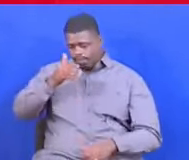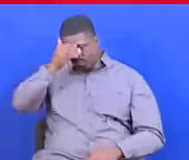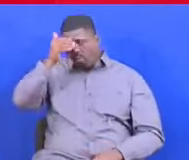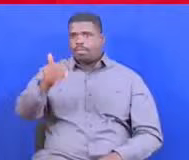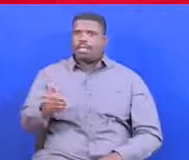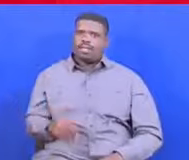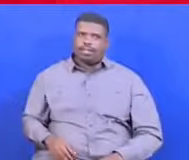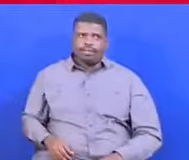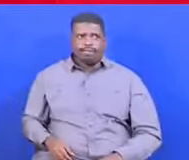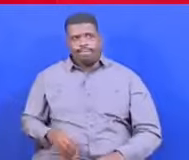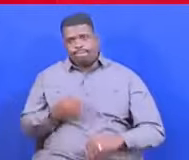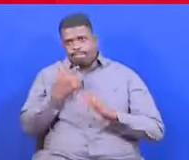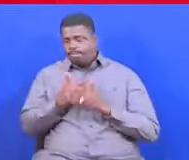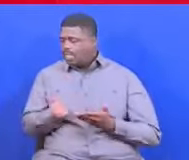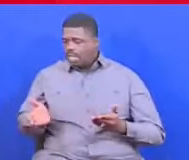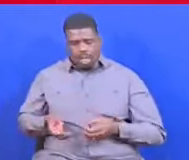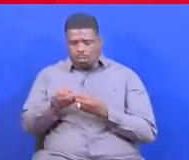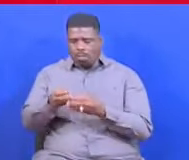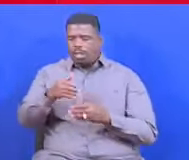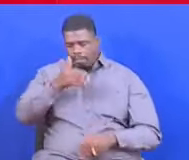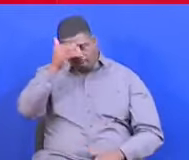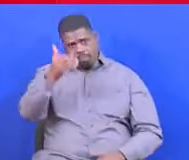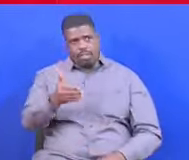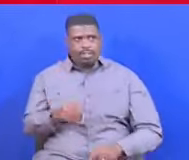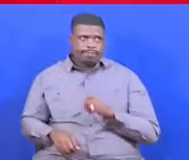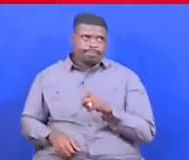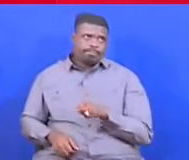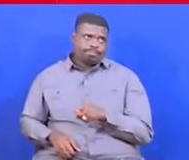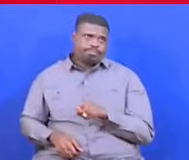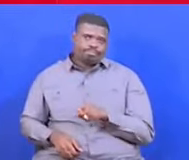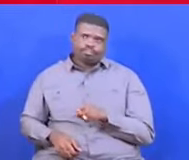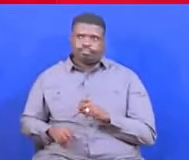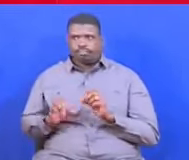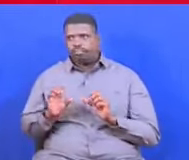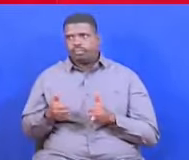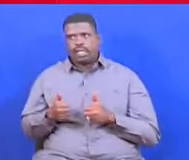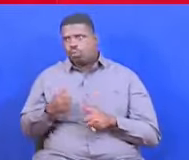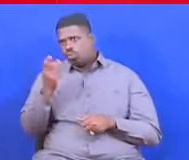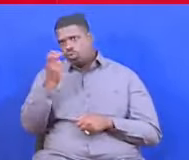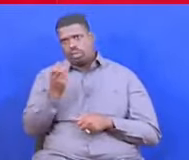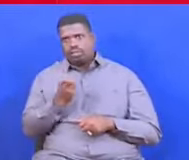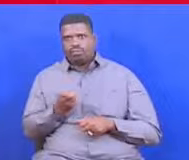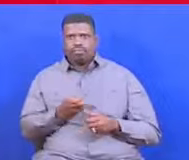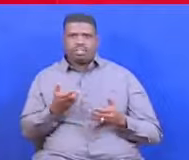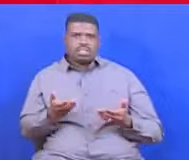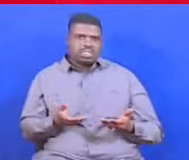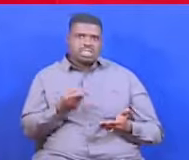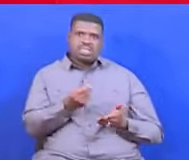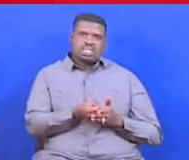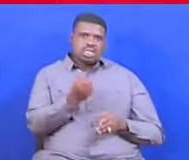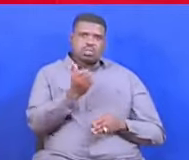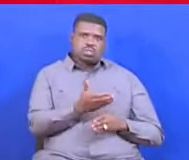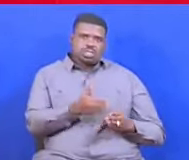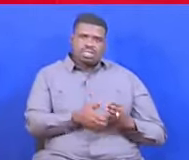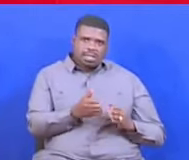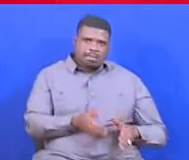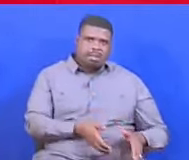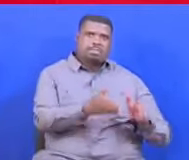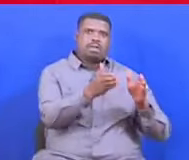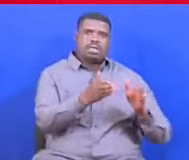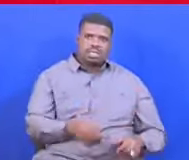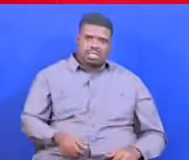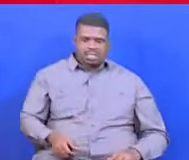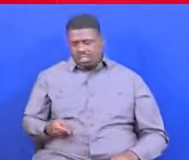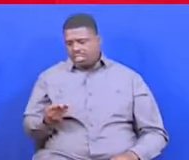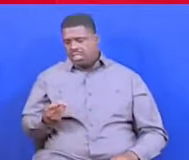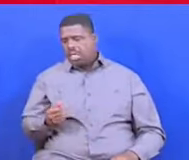Na kama bila kupewa kipaumbele, ina maana tutakuwa tunajikuta bado tunatafuta hela kujenga mabarabara ambayo, je, unataka kujenga